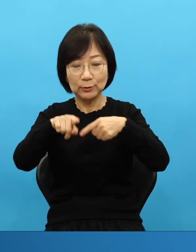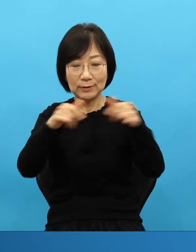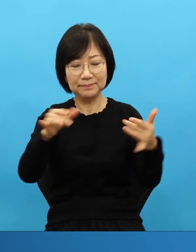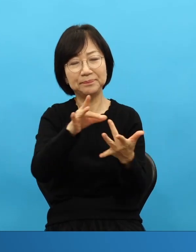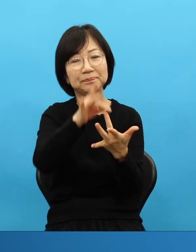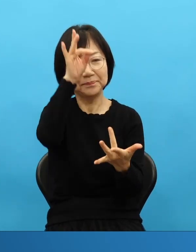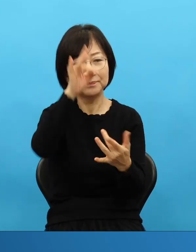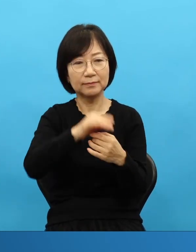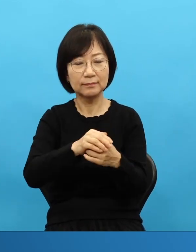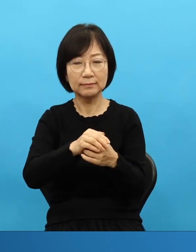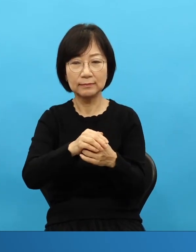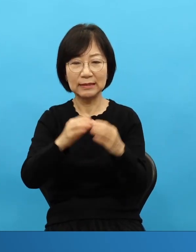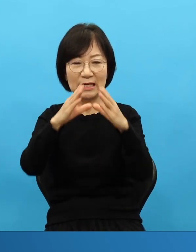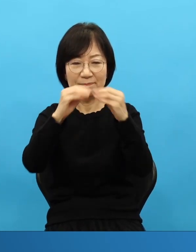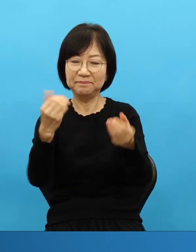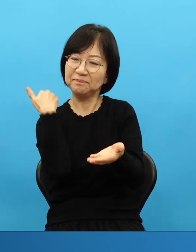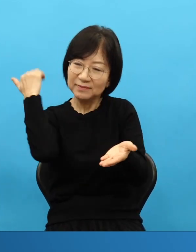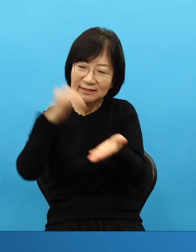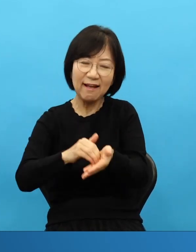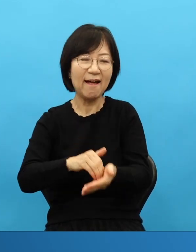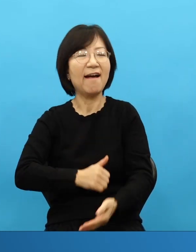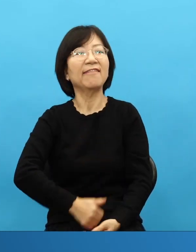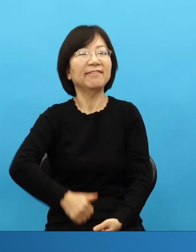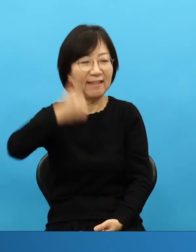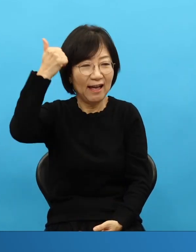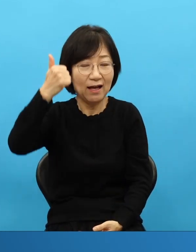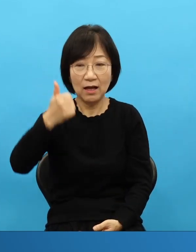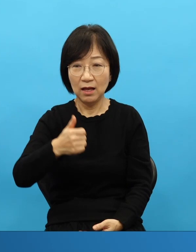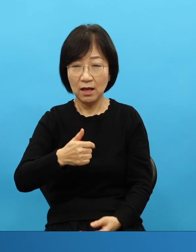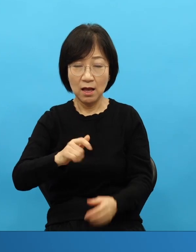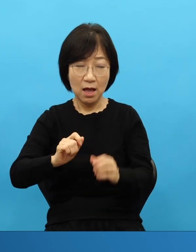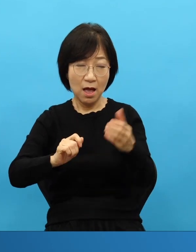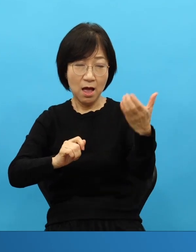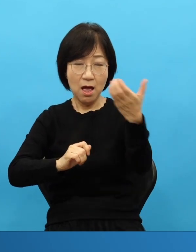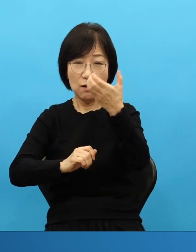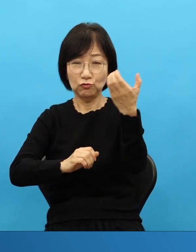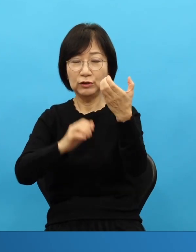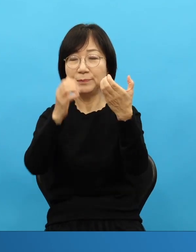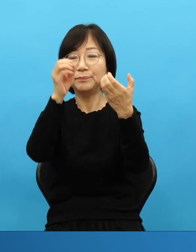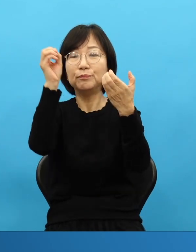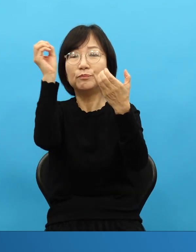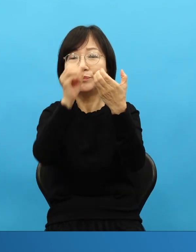new leader and go back to Egypt. 90%의 백성들은 그게